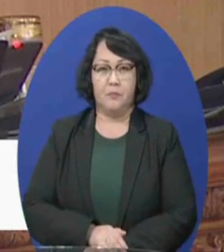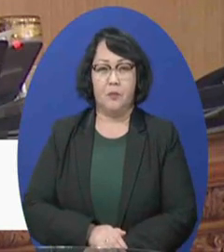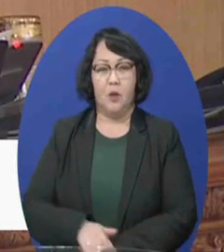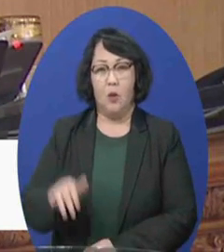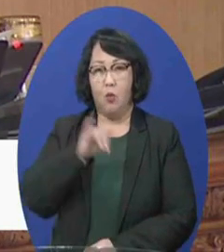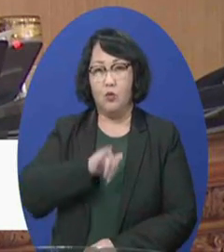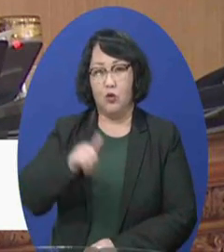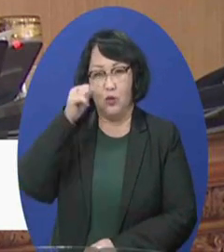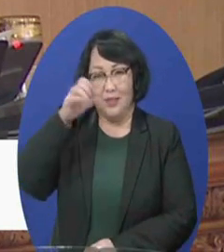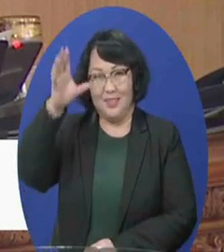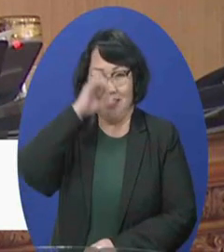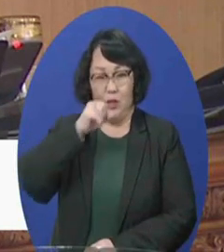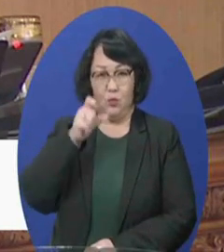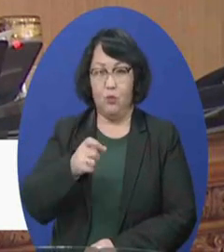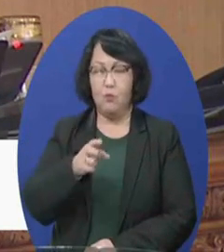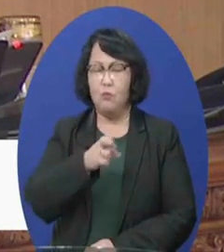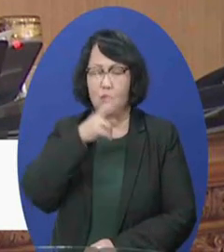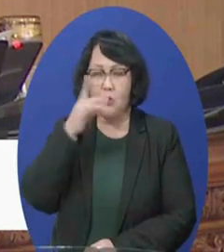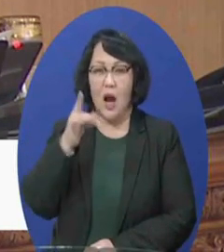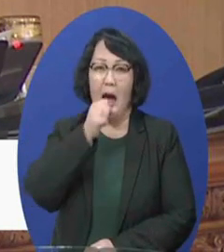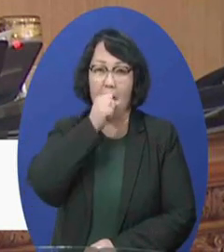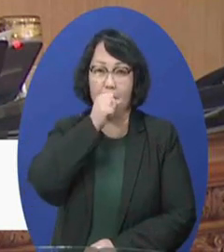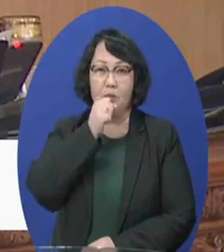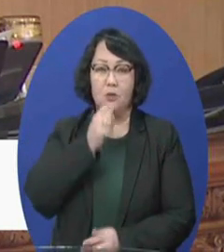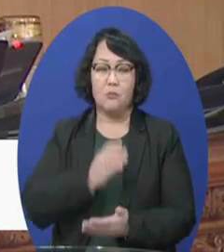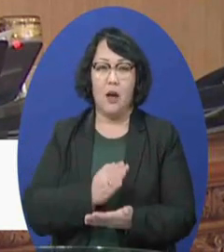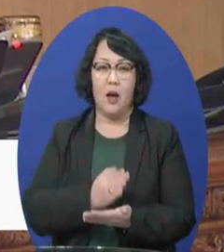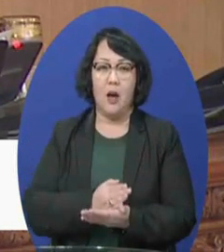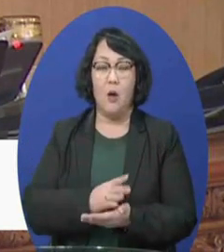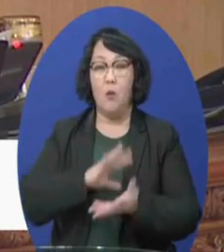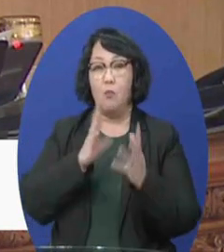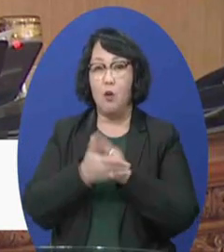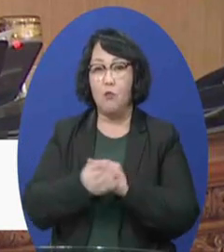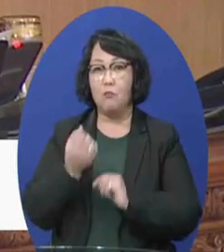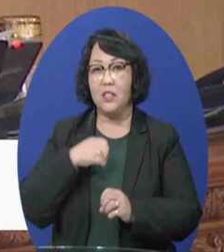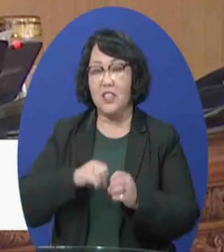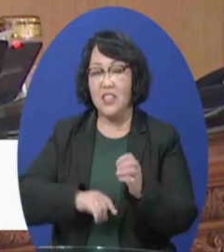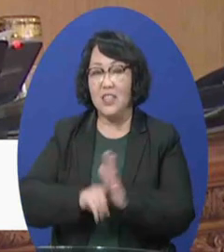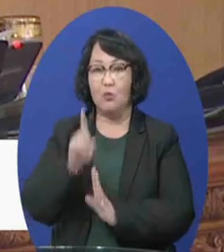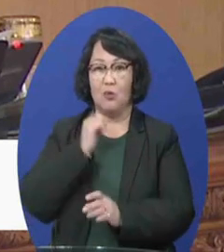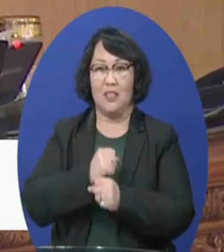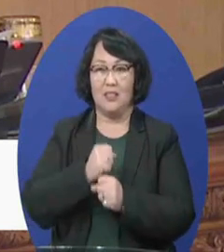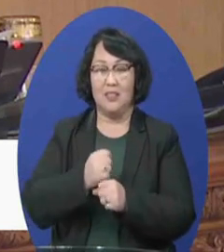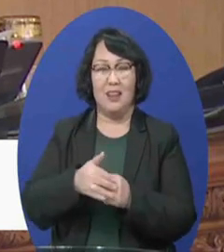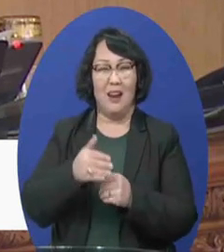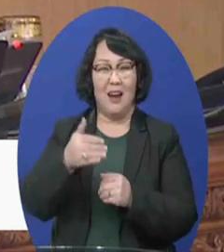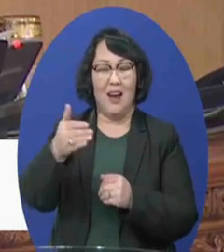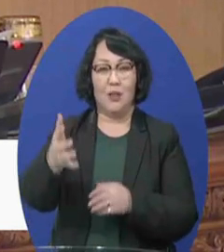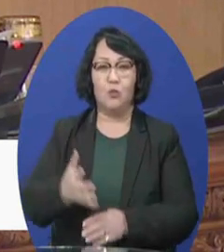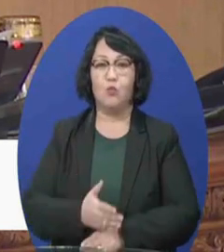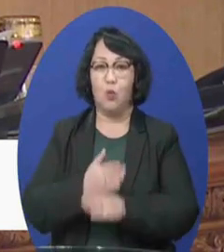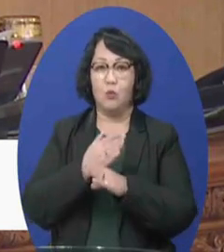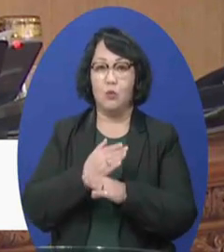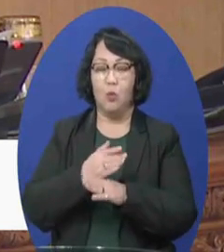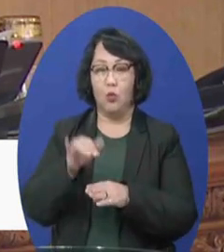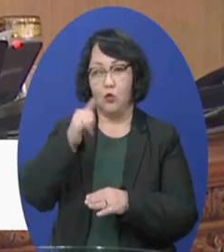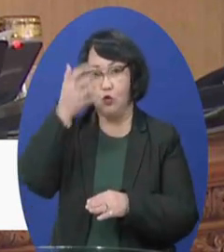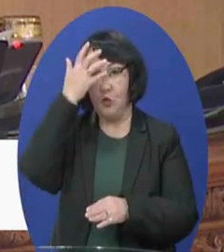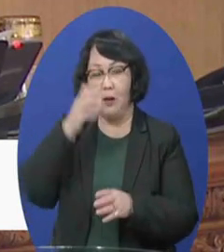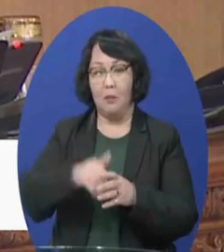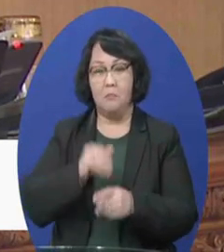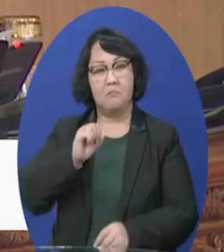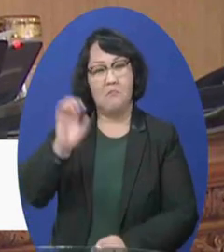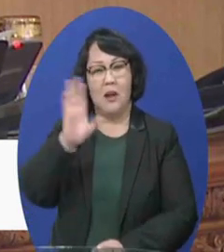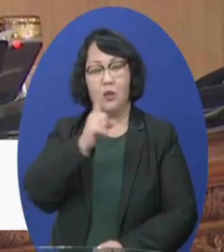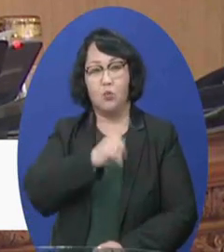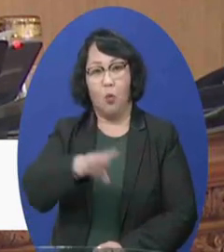Улсын ерөнхий сайдын хувьд бүр харамсаж байна. Гэхдээ миний эхлүүлсэн ажлууд цаашаа надад дууснаа. Би улс төрөөс гараа явчихж байгаа юм биш.